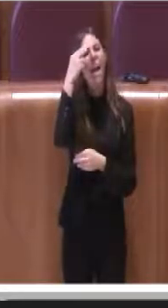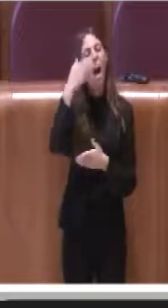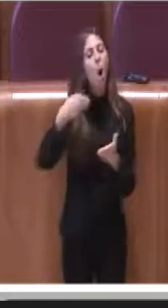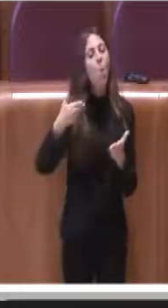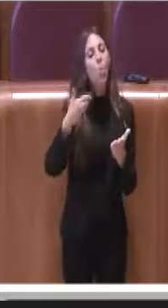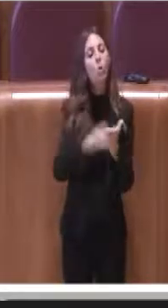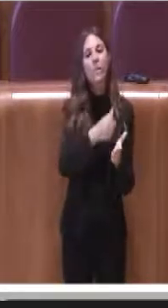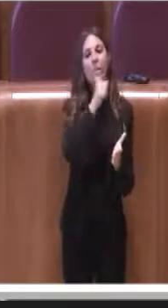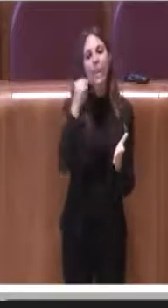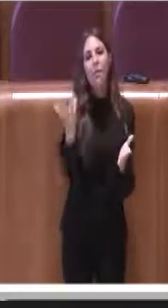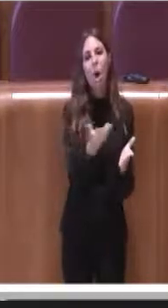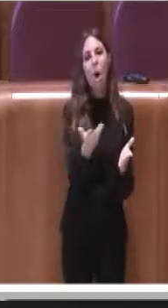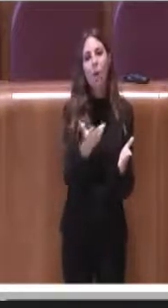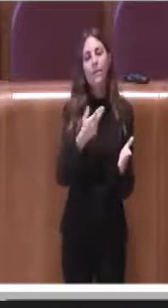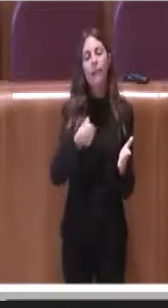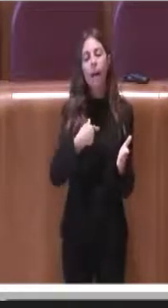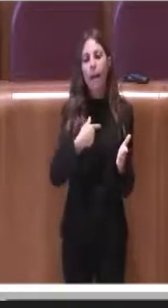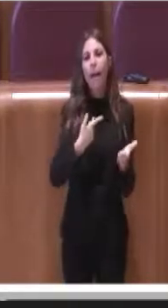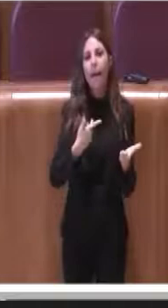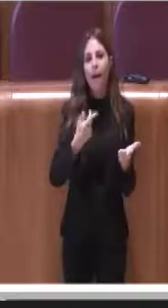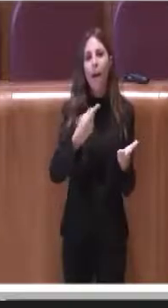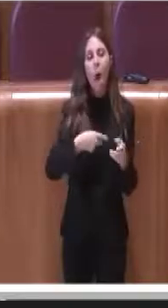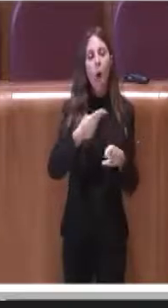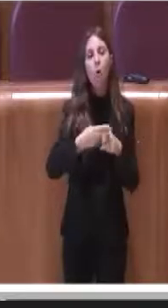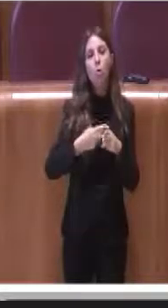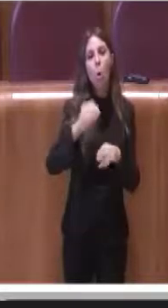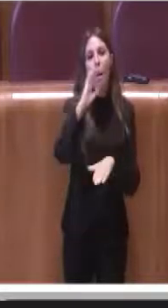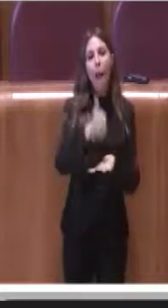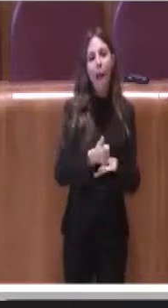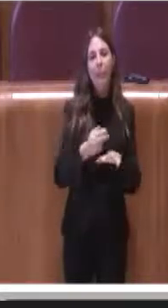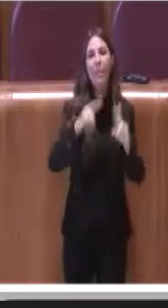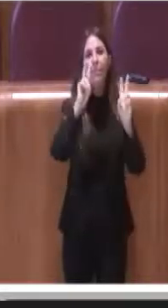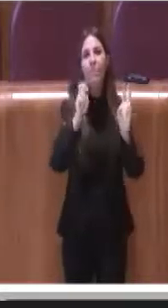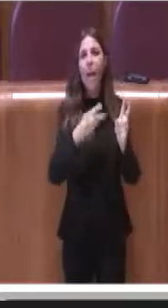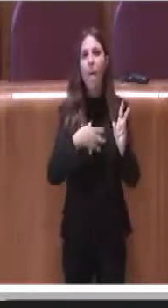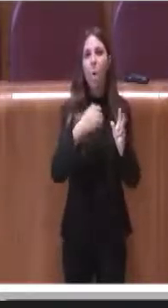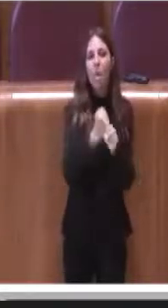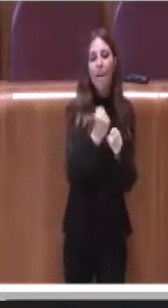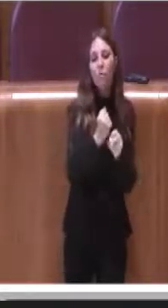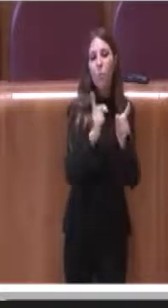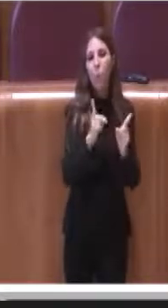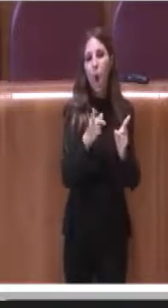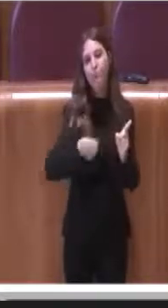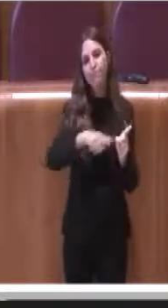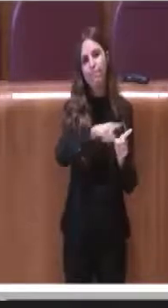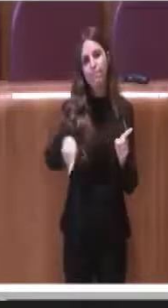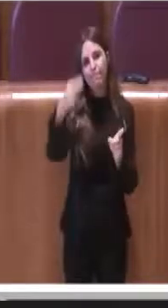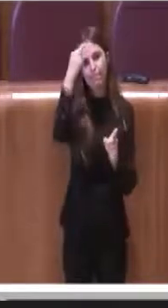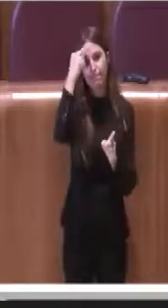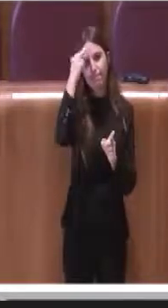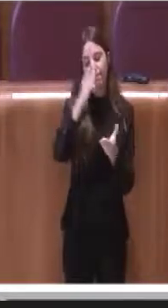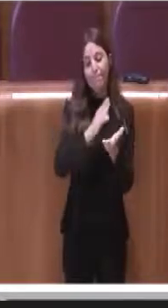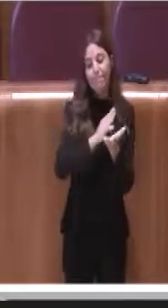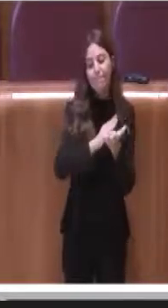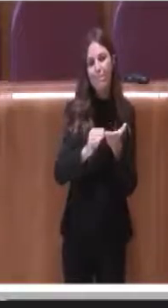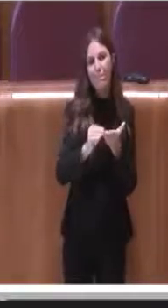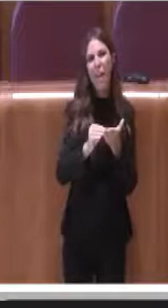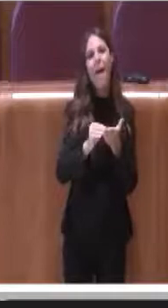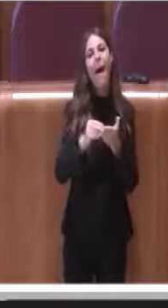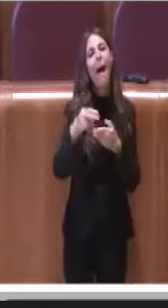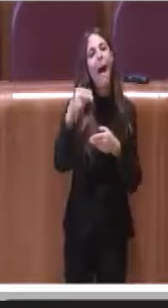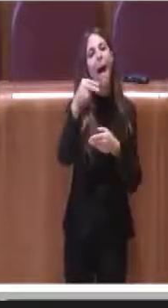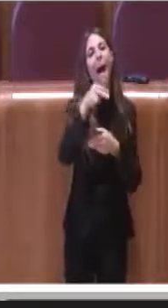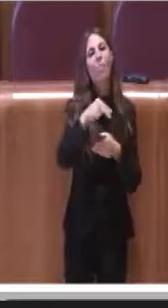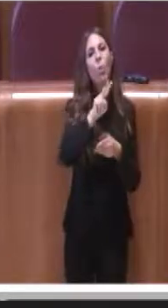la mozione, cosa è stato fatto da Roma Capitale sul tema. Come ricorderete tutti, nel